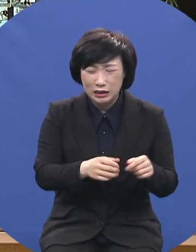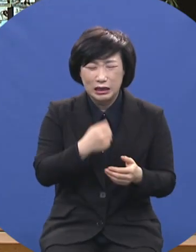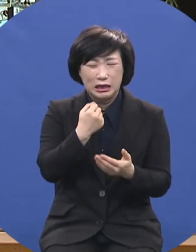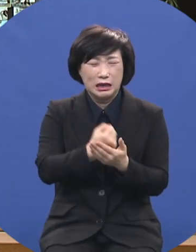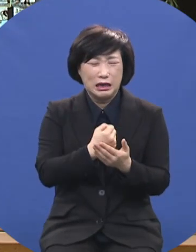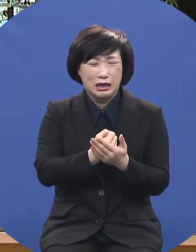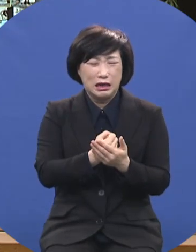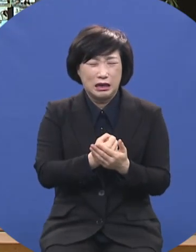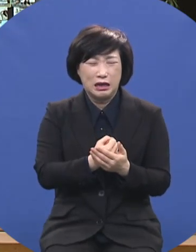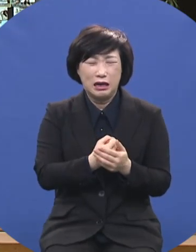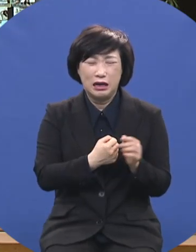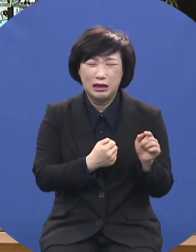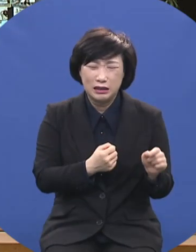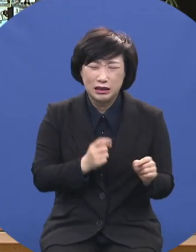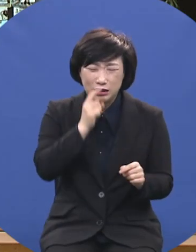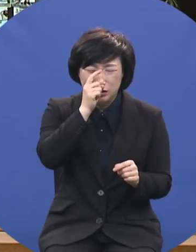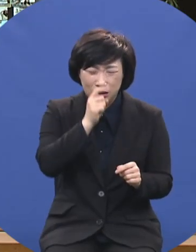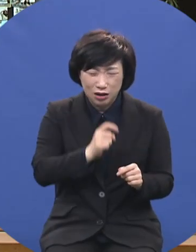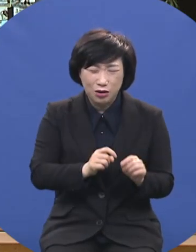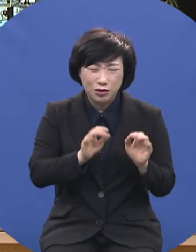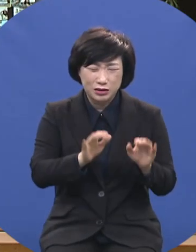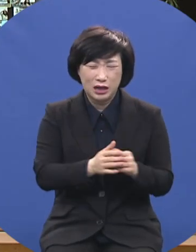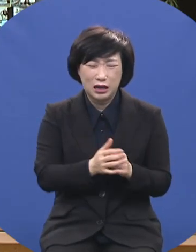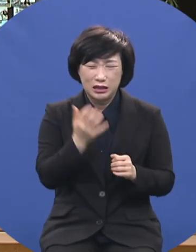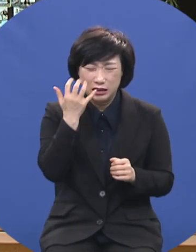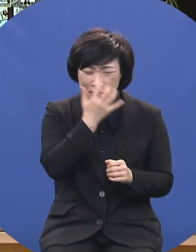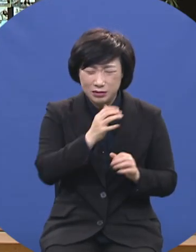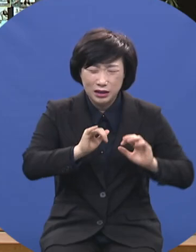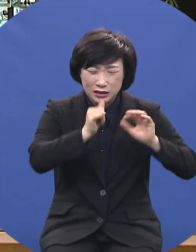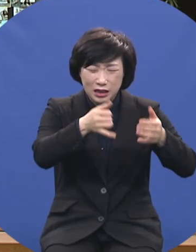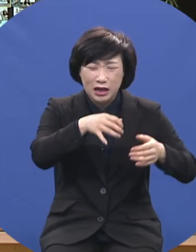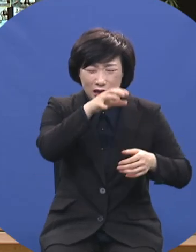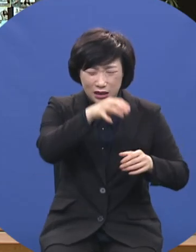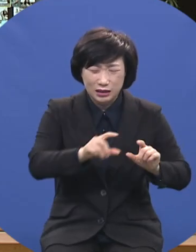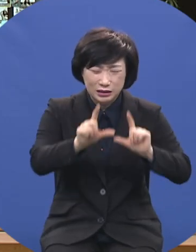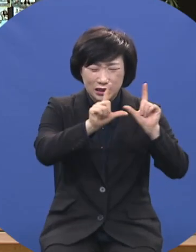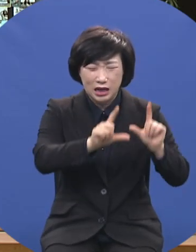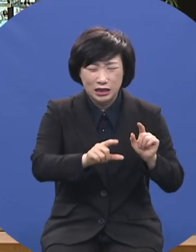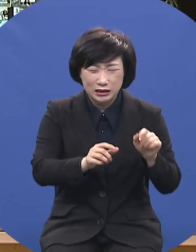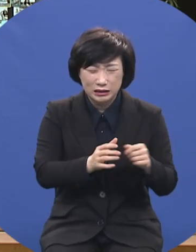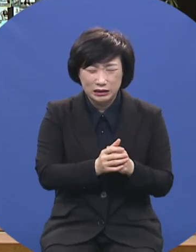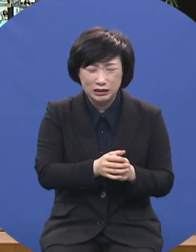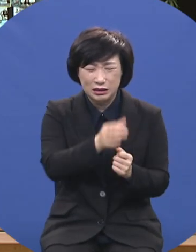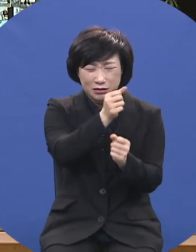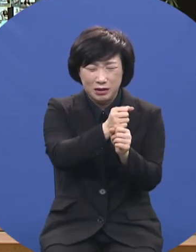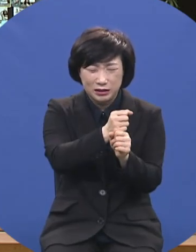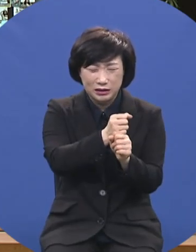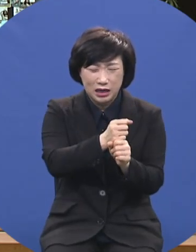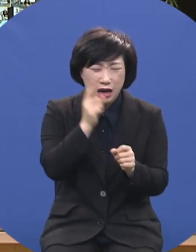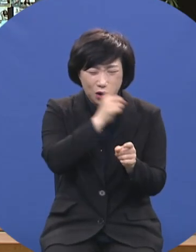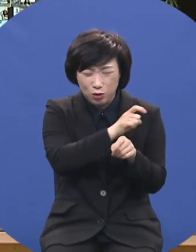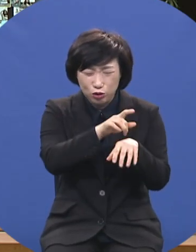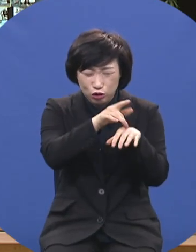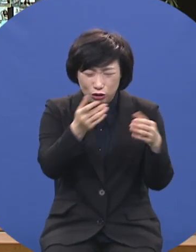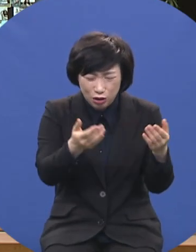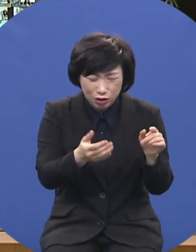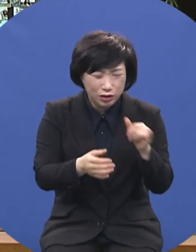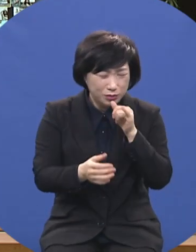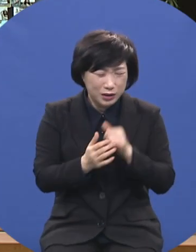처절하게 주여 더러워져 음란한 세대 속에 살고 있는 살도록 만드는 마귀사단